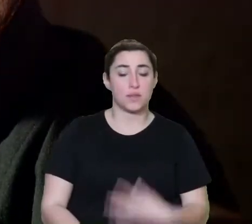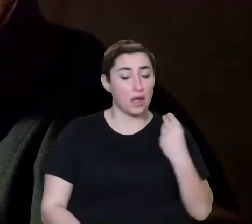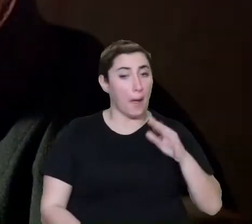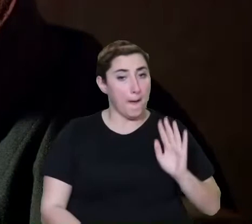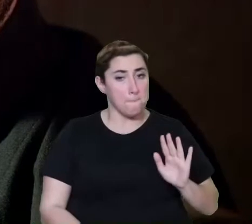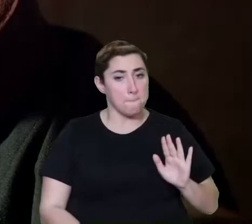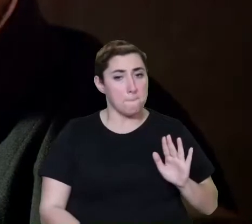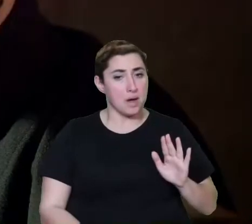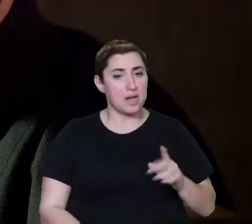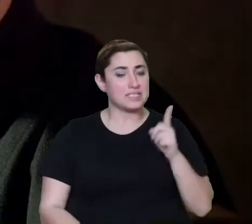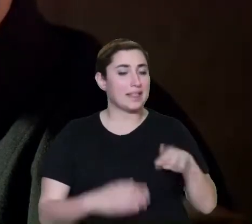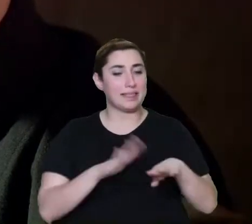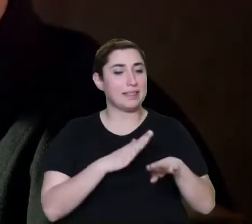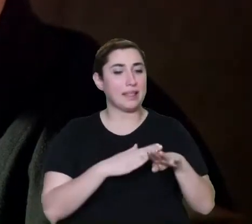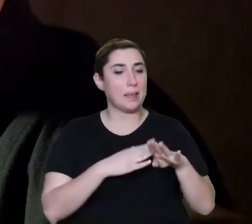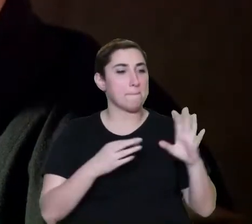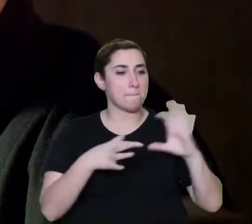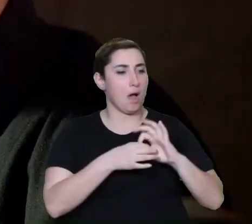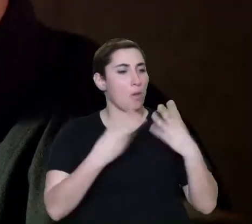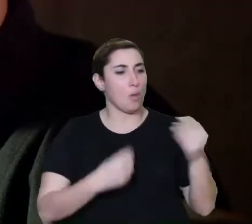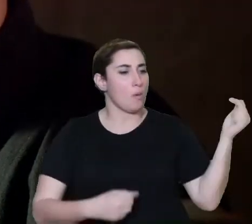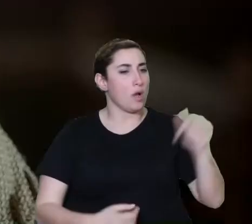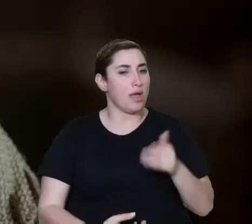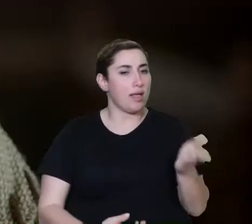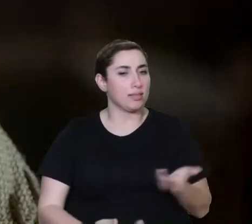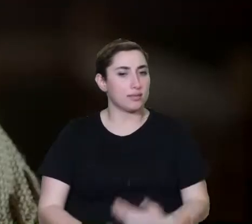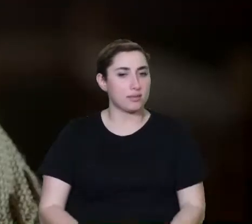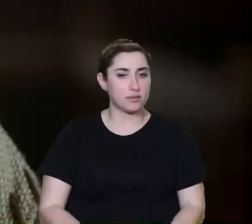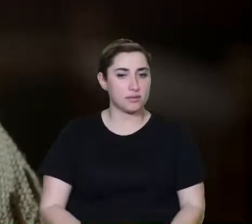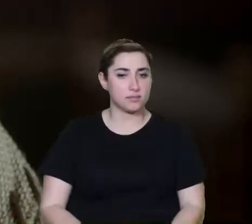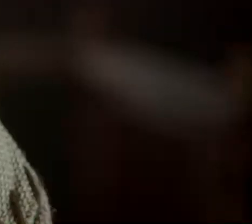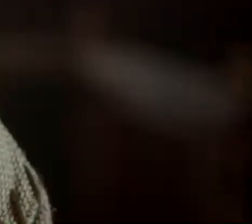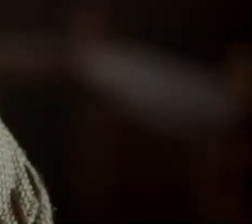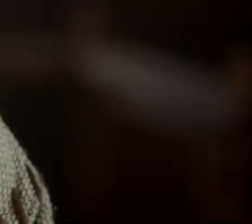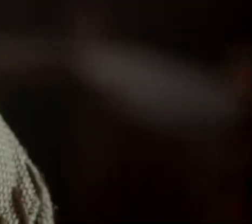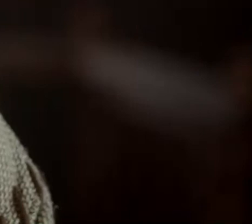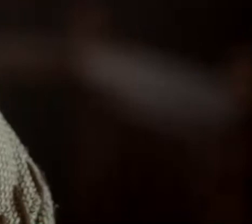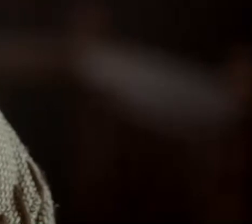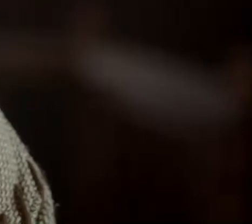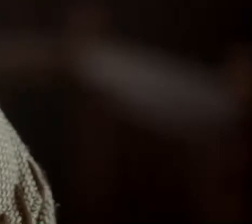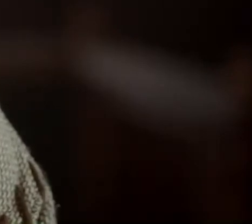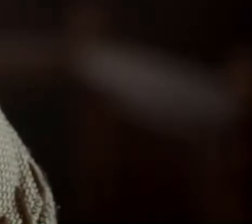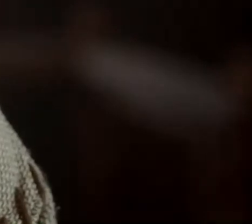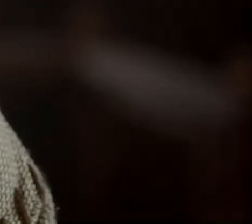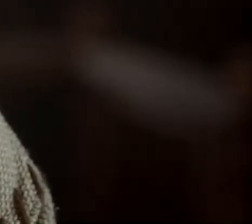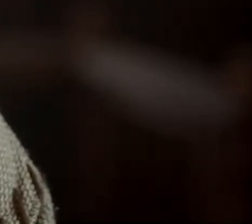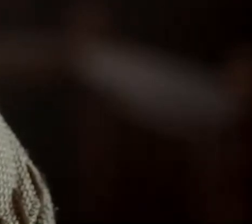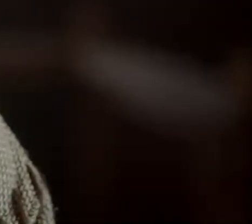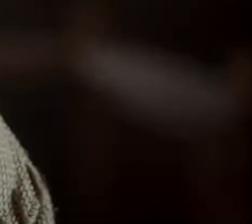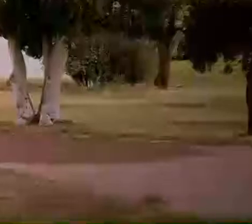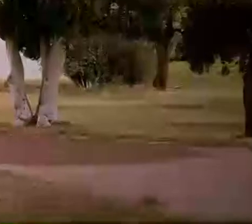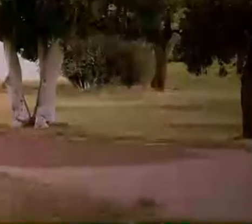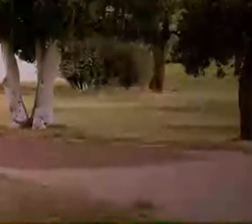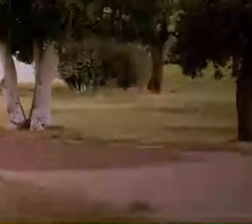İyi ama seni niçin alakadar eder bu mesele? Yunus keskin gözlerle İlyas'a bakarak iç çekti.